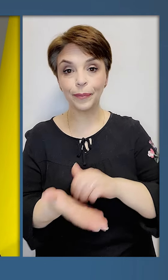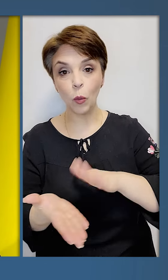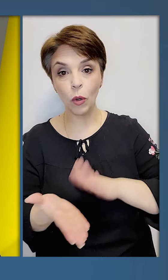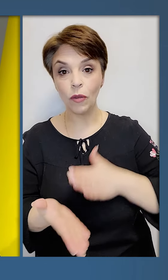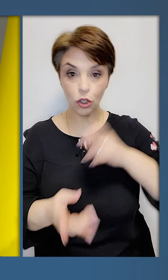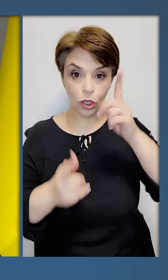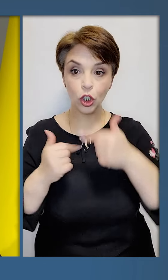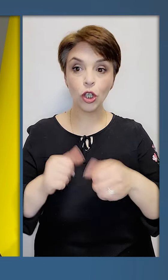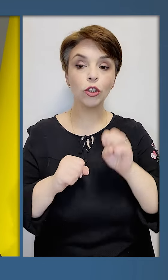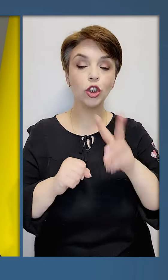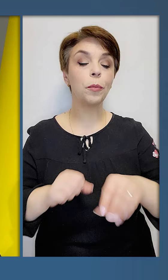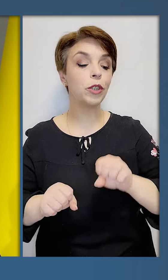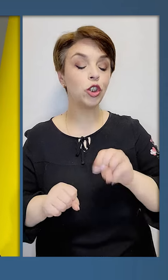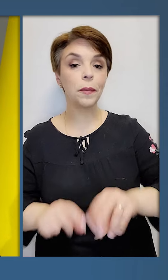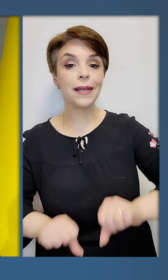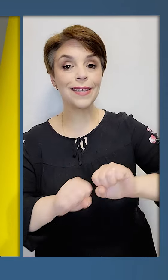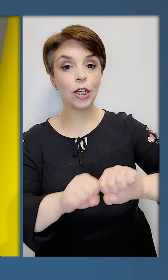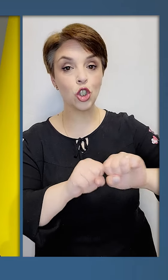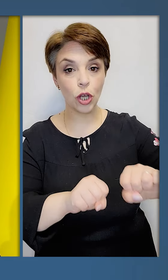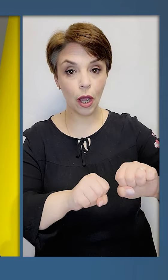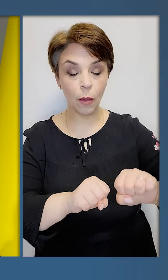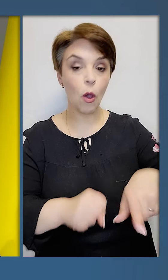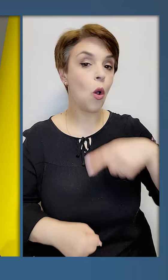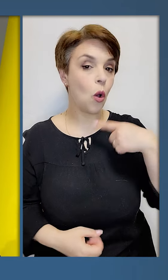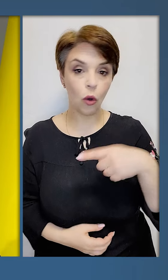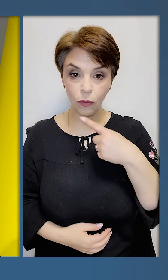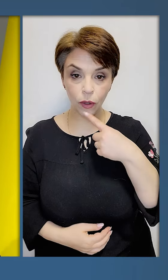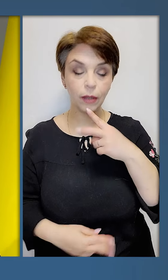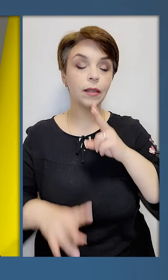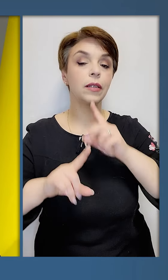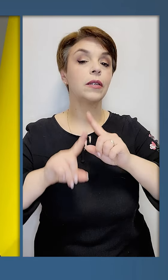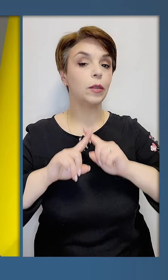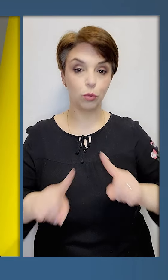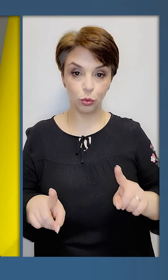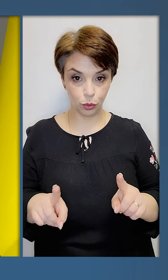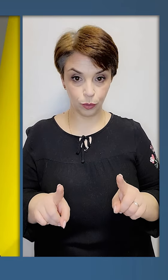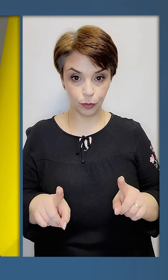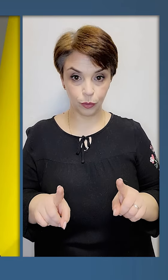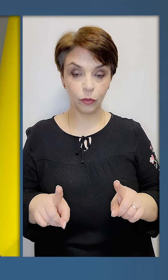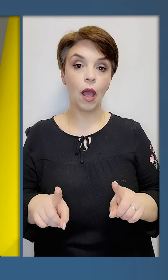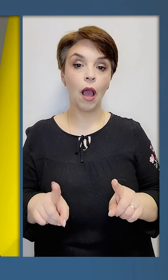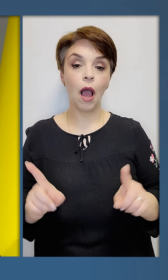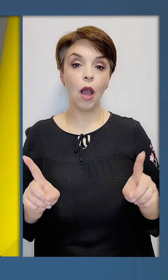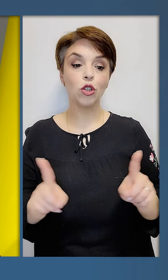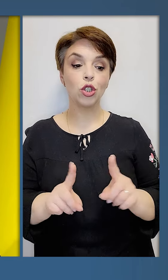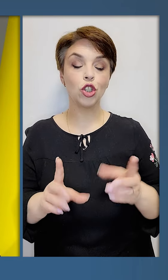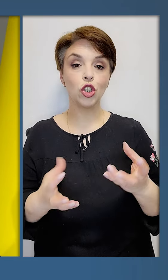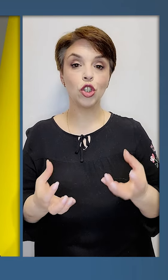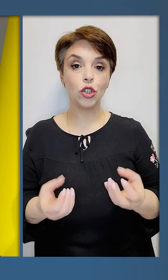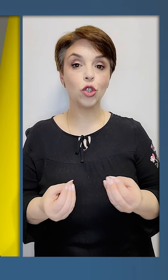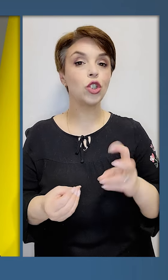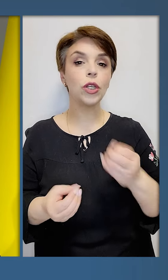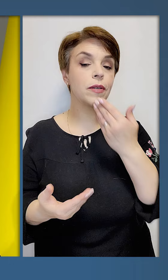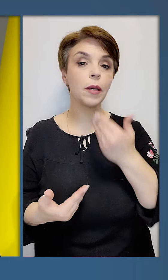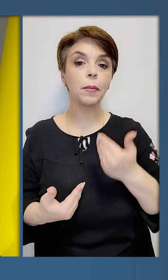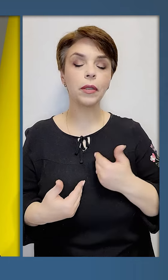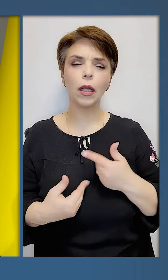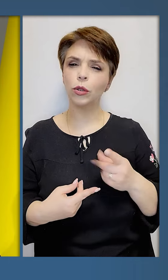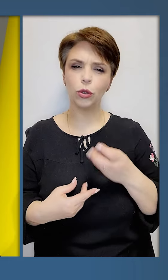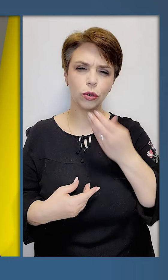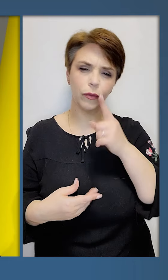в нашій державі, чим ми їх захищаємо, говорити не буду. А ще ви запитали